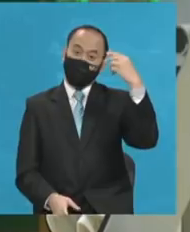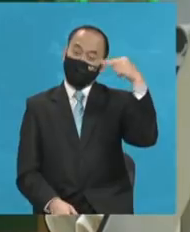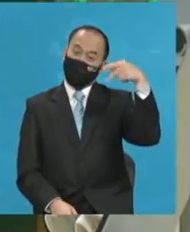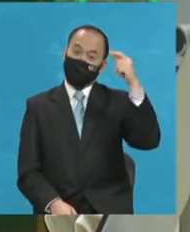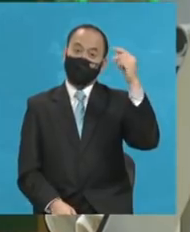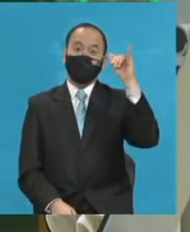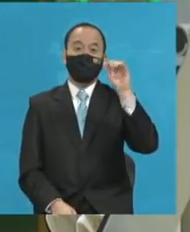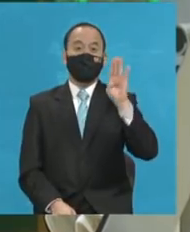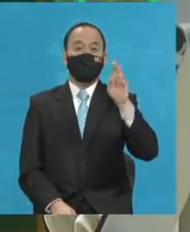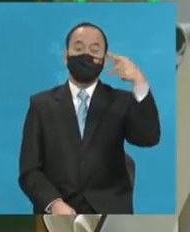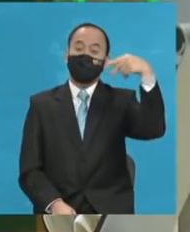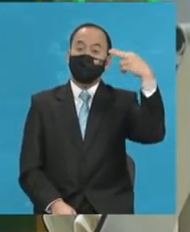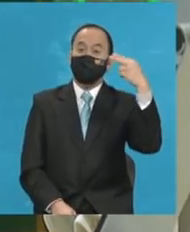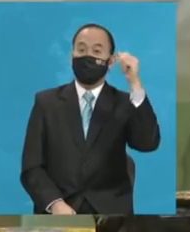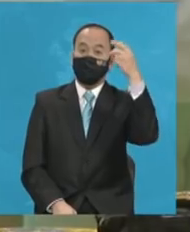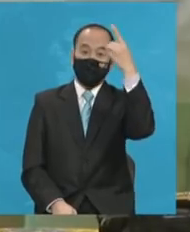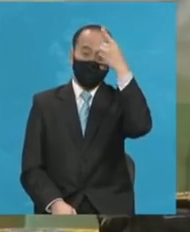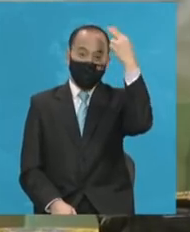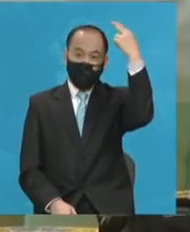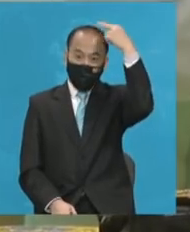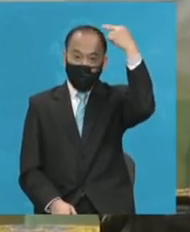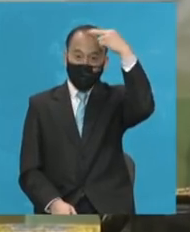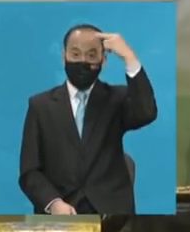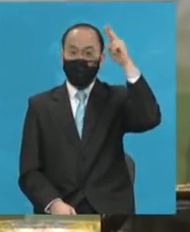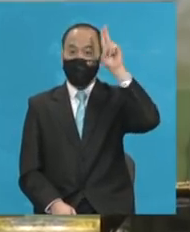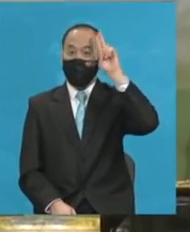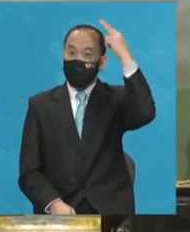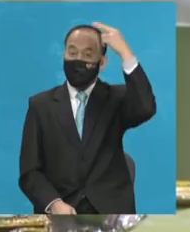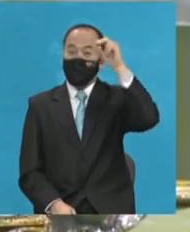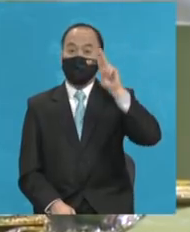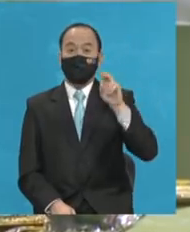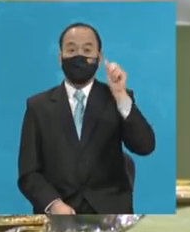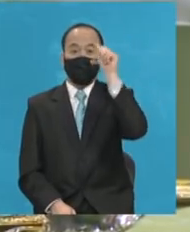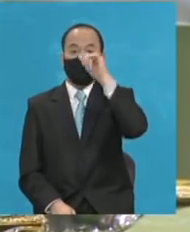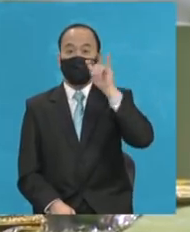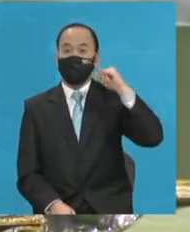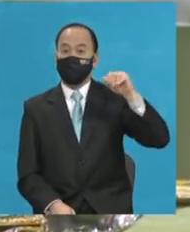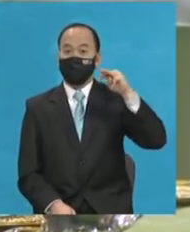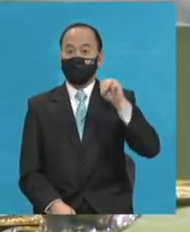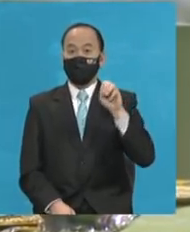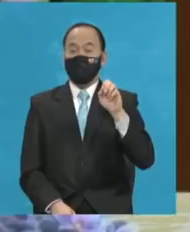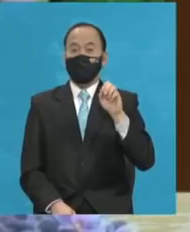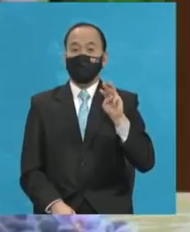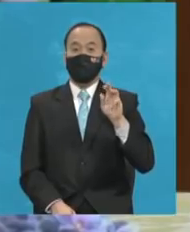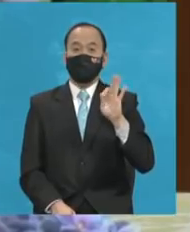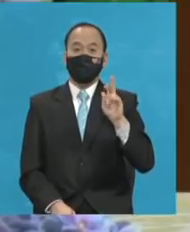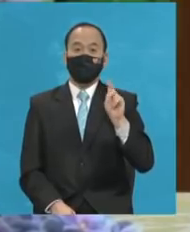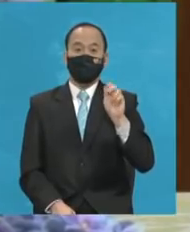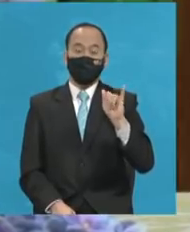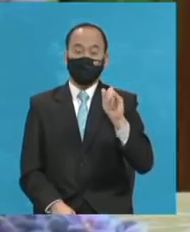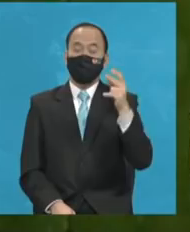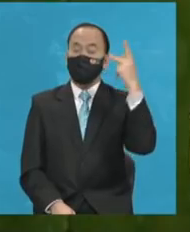Dato Paduka Sri Setya dokter Ustaz Haji Awang Abdul Aziz Den Mufti Kerajaan